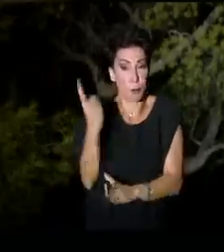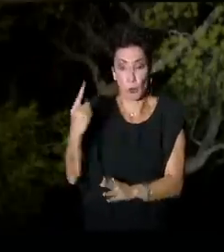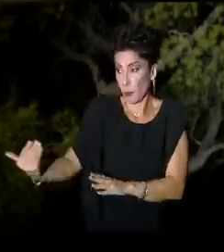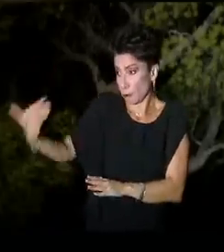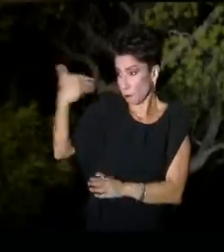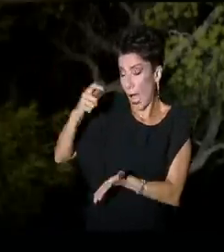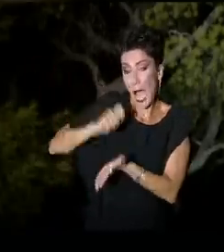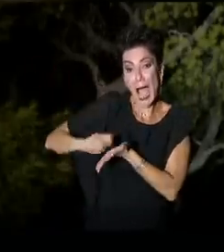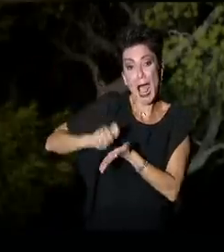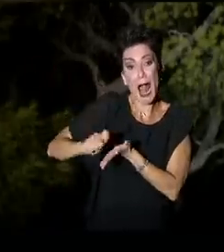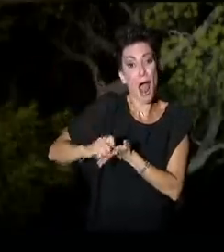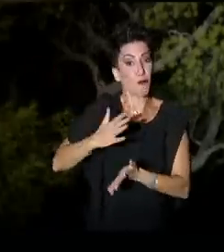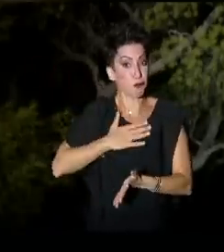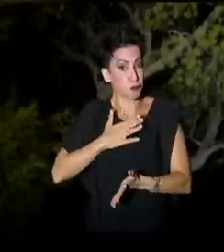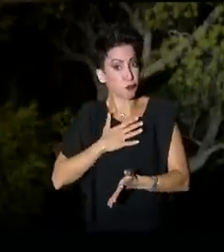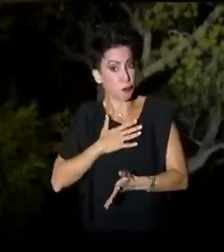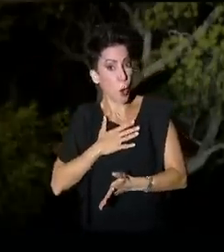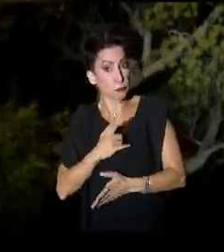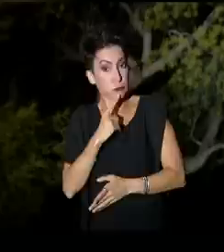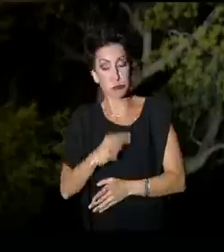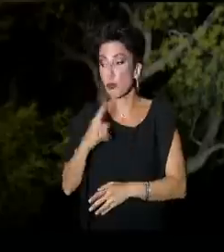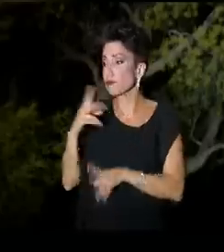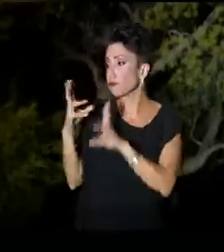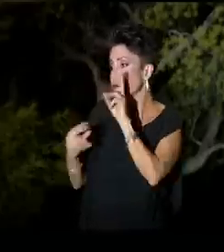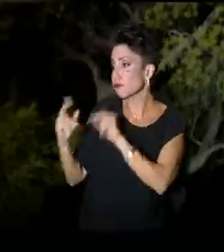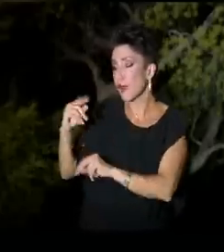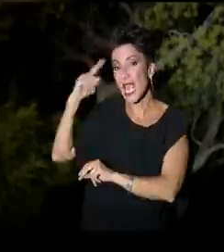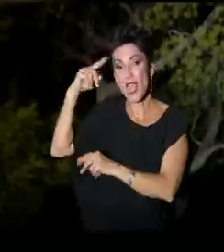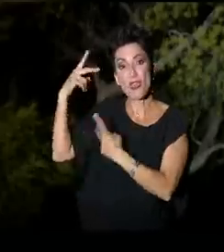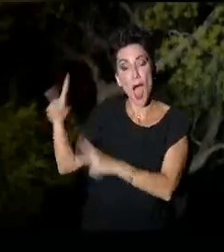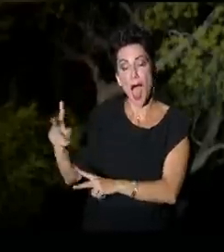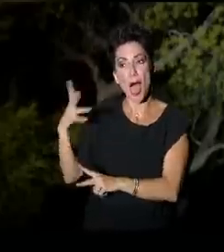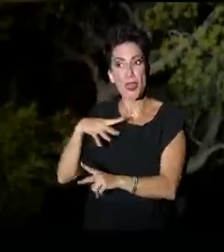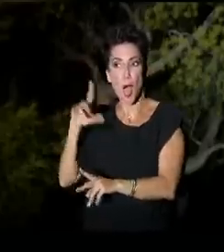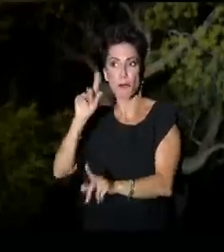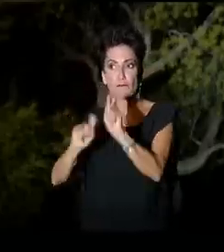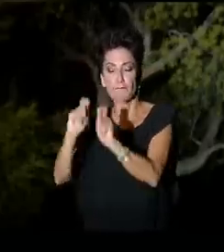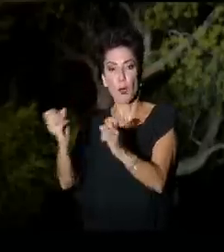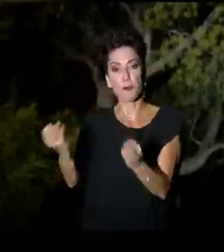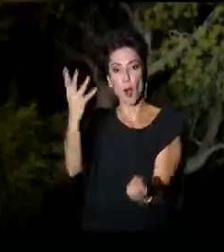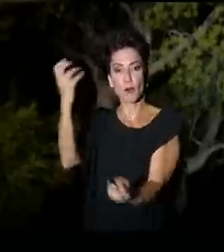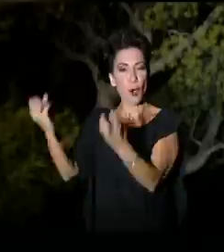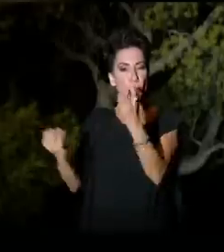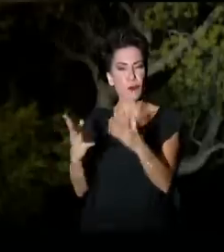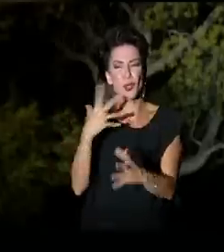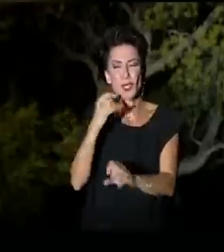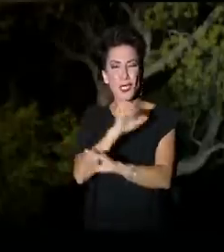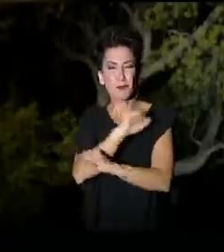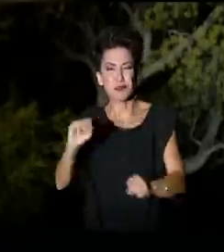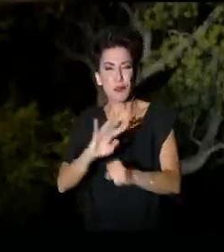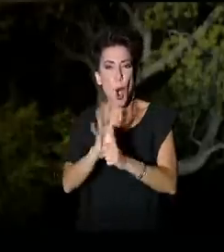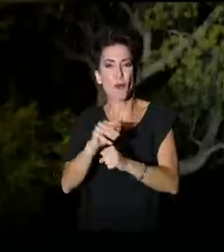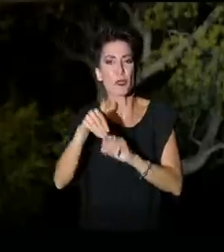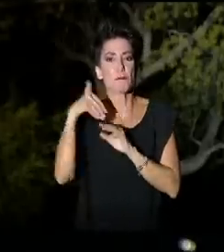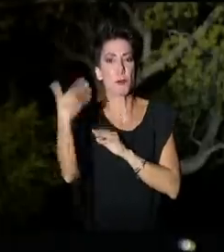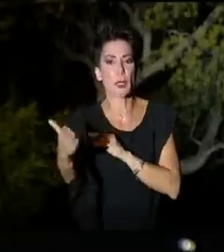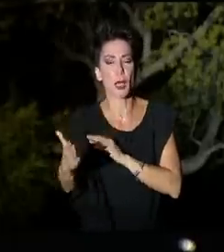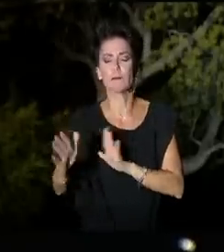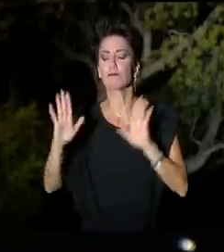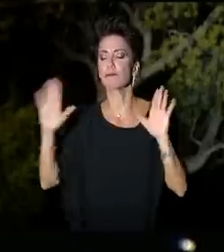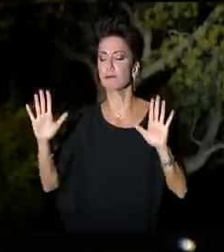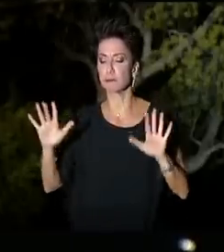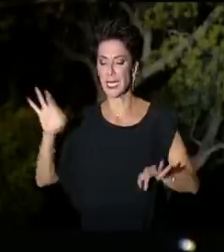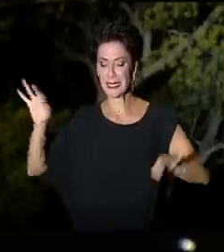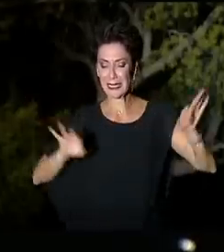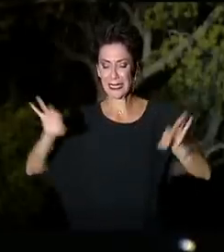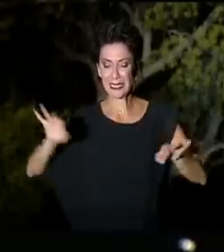που συζητήσαμε αυτήν την καταπληκτική ιδέα και παρά τις δυσκολίες της πανδημίας τηρήσαμε τα χρονοδιαγράμματά